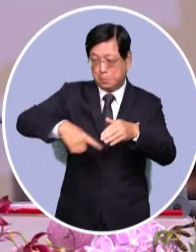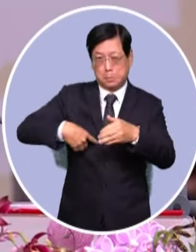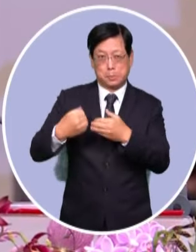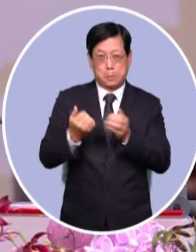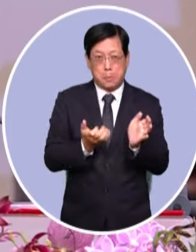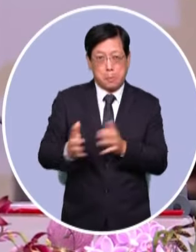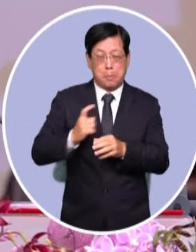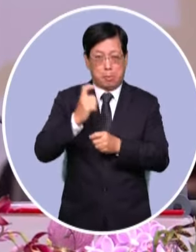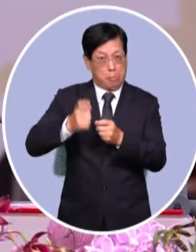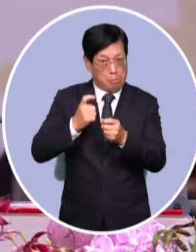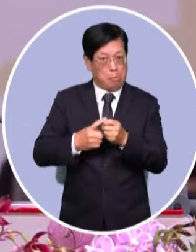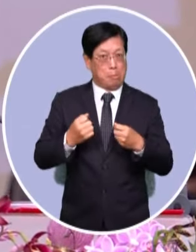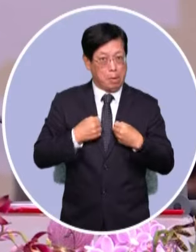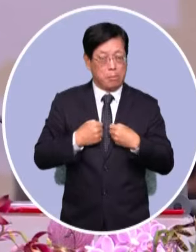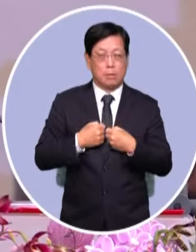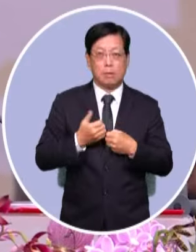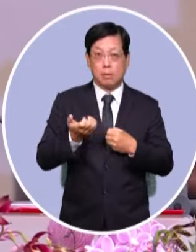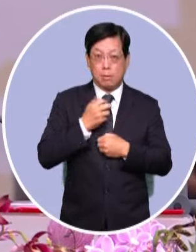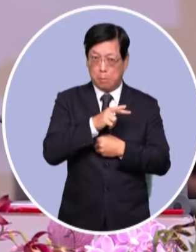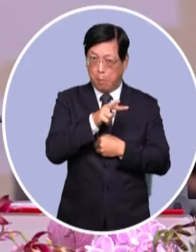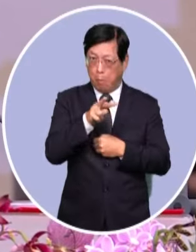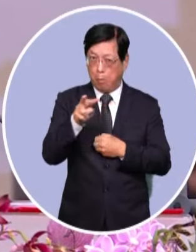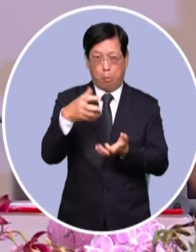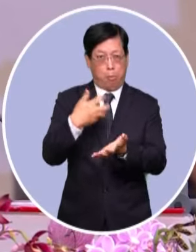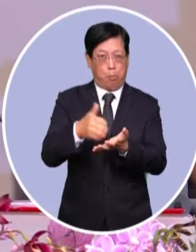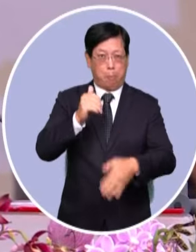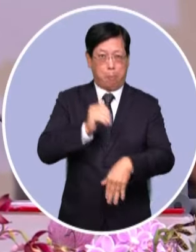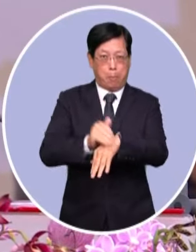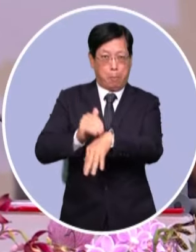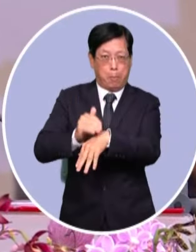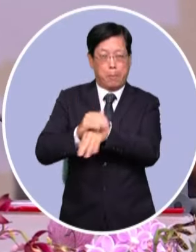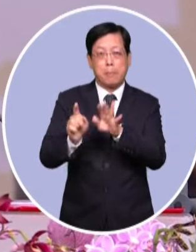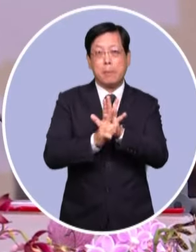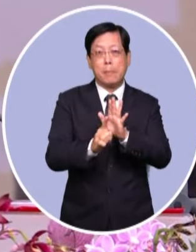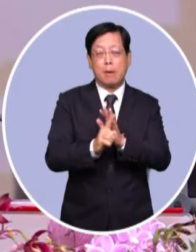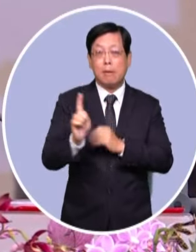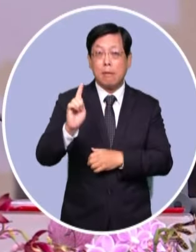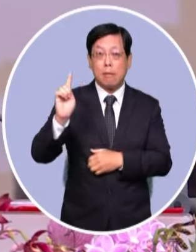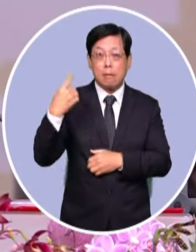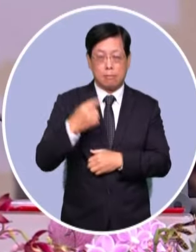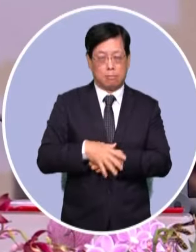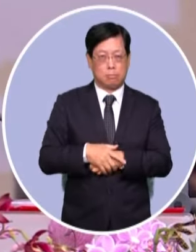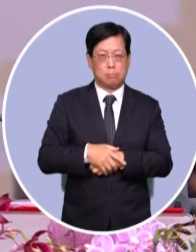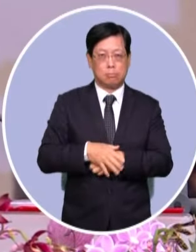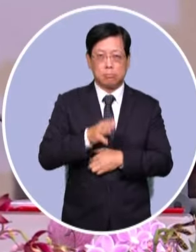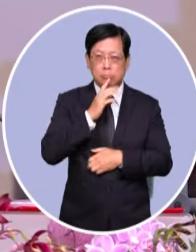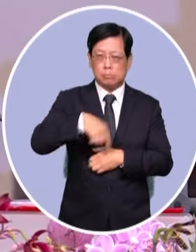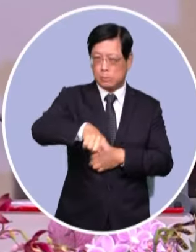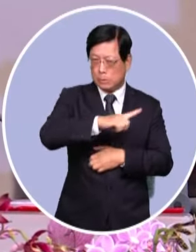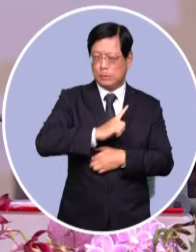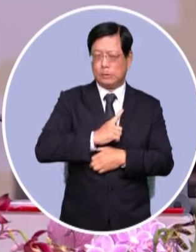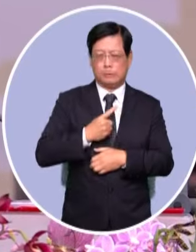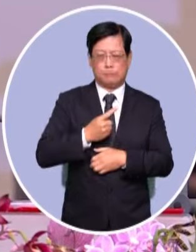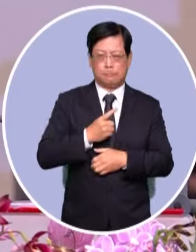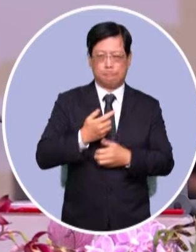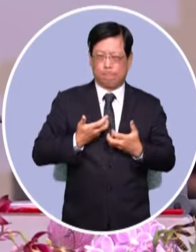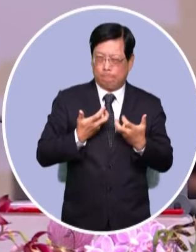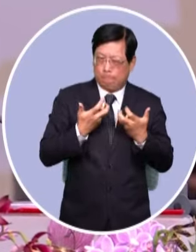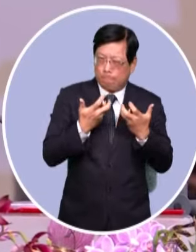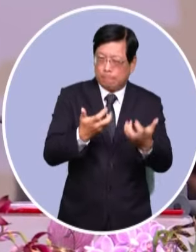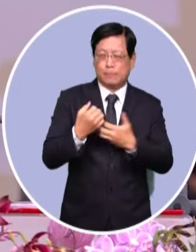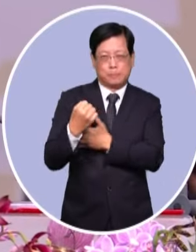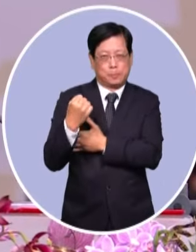10年功。大家刚才都看到这么多精彩的表演，都是付出无尽的心血